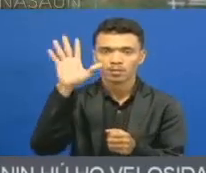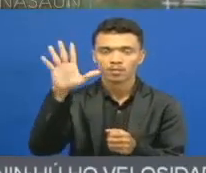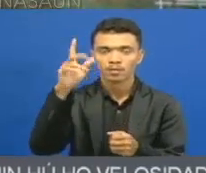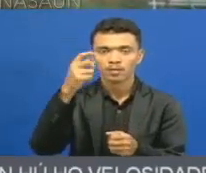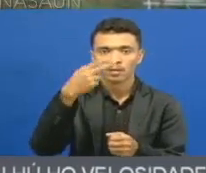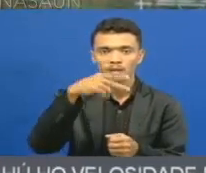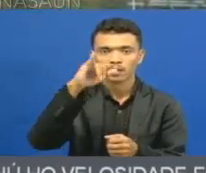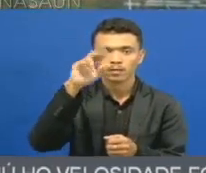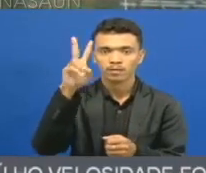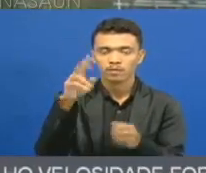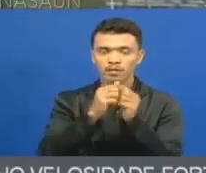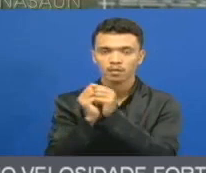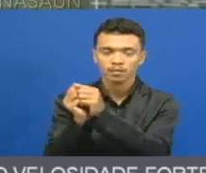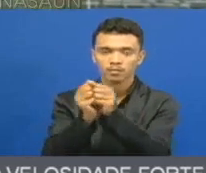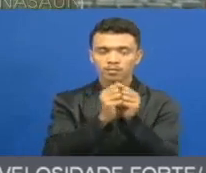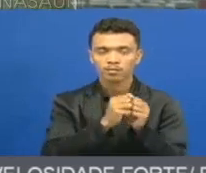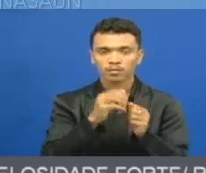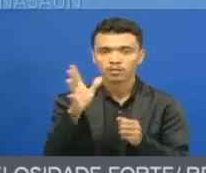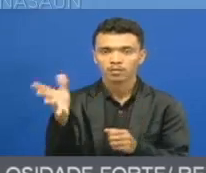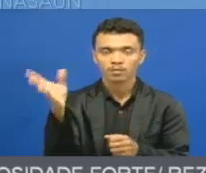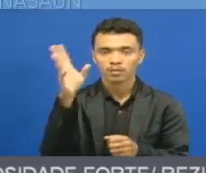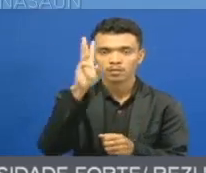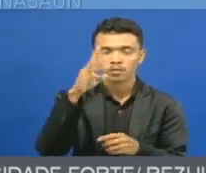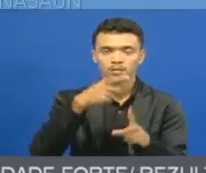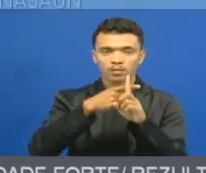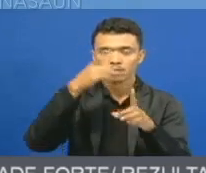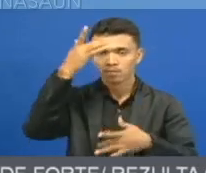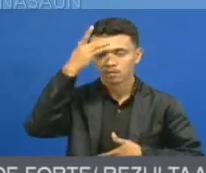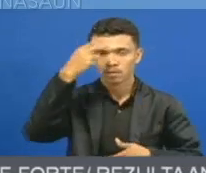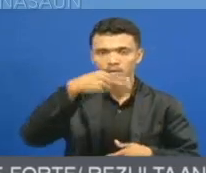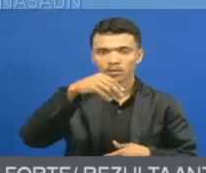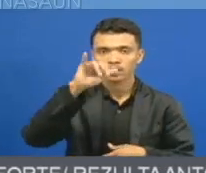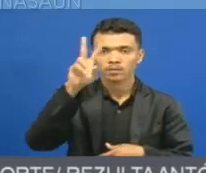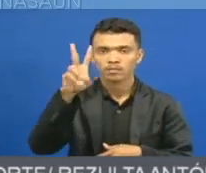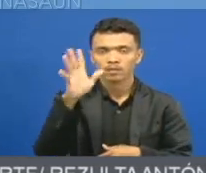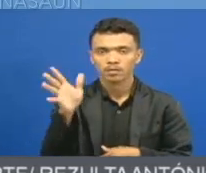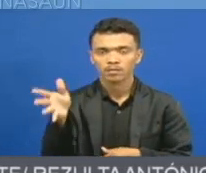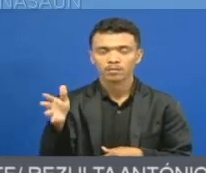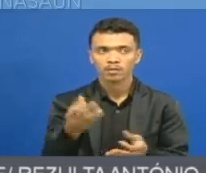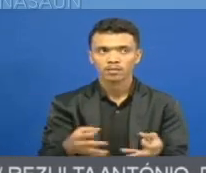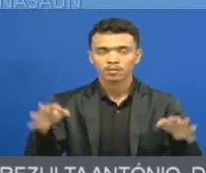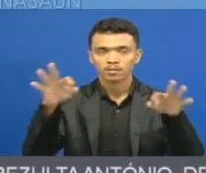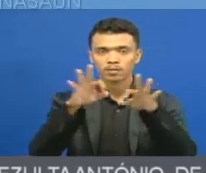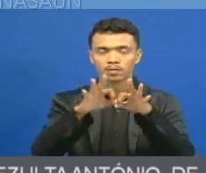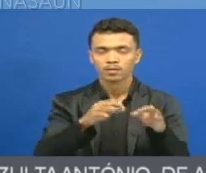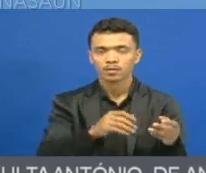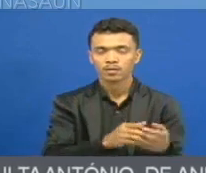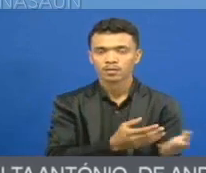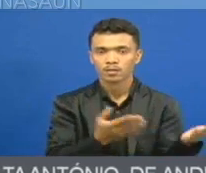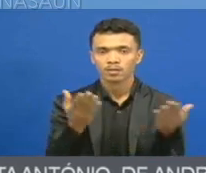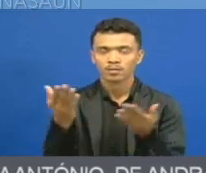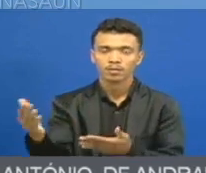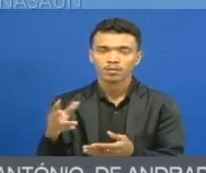hamutuk limanulu resinen. Husi total moras HIV-Sida, limanulu ne, caso importado, hamutuk tolu, no